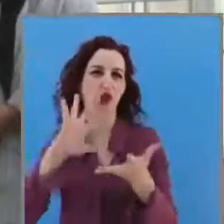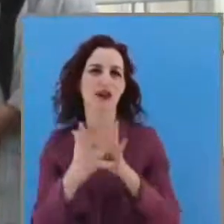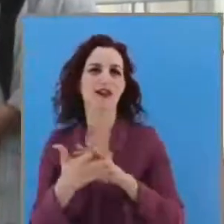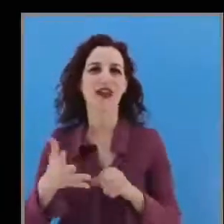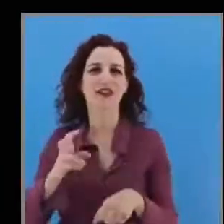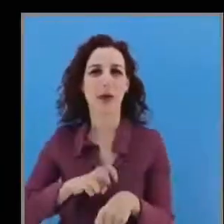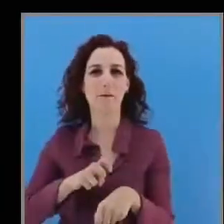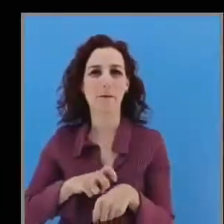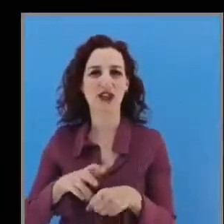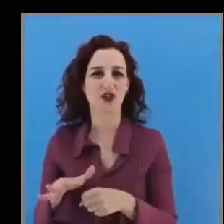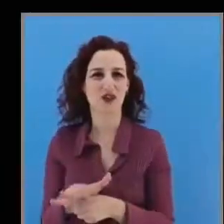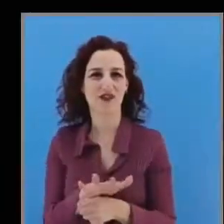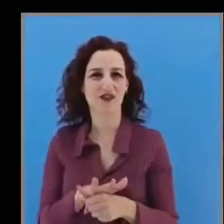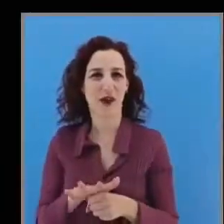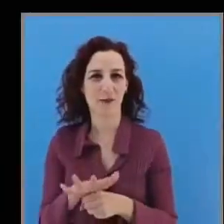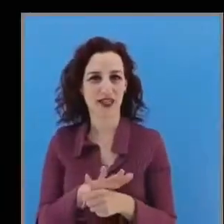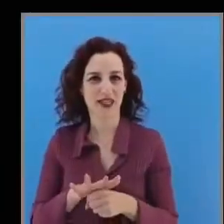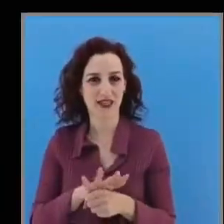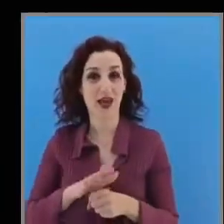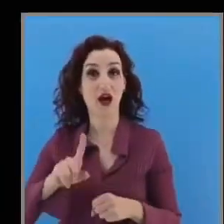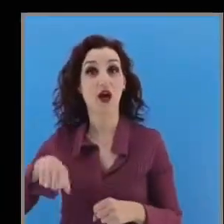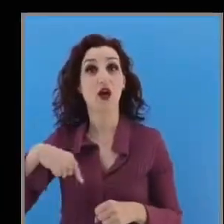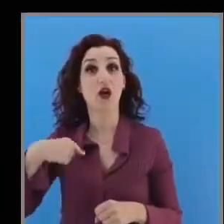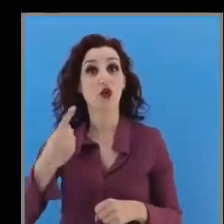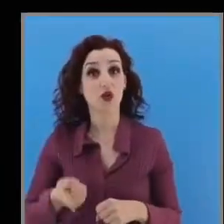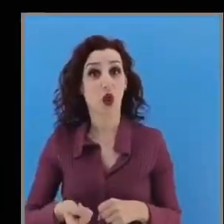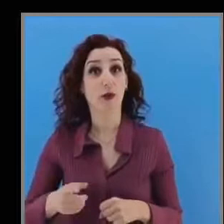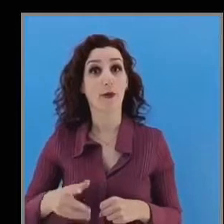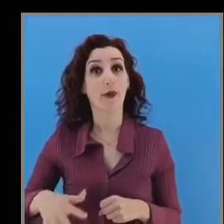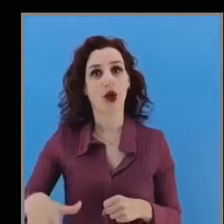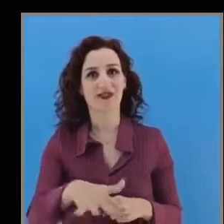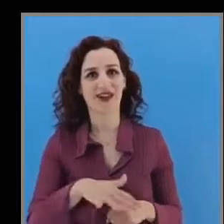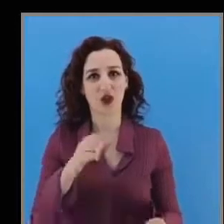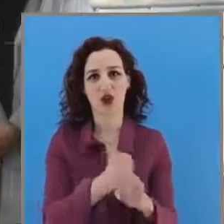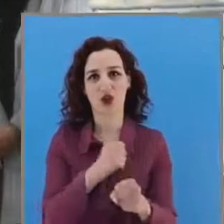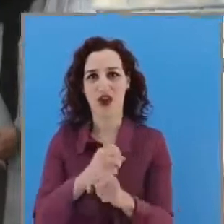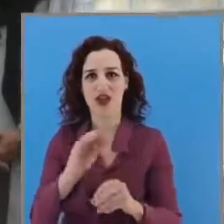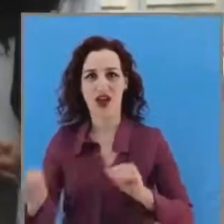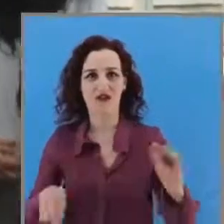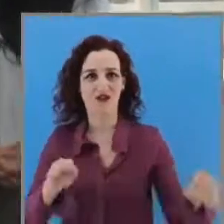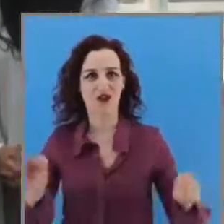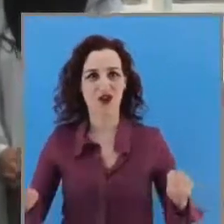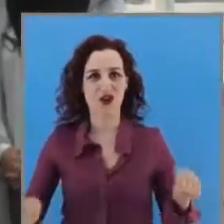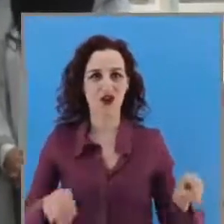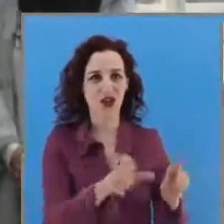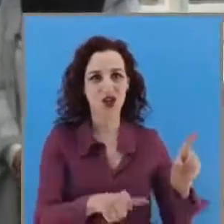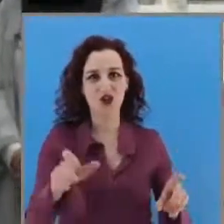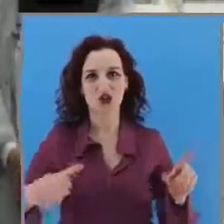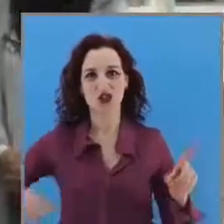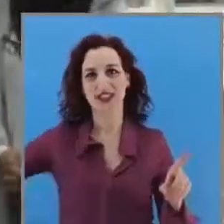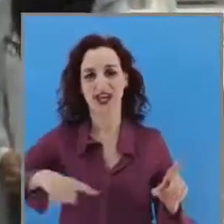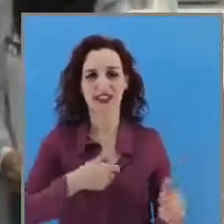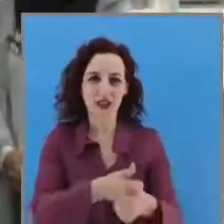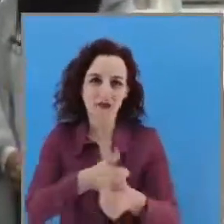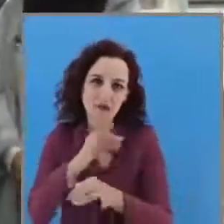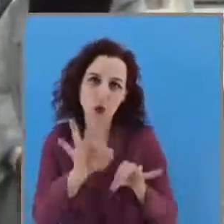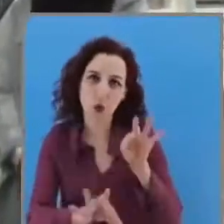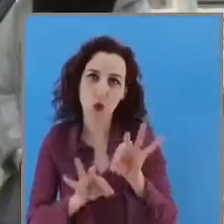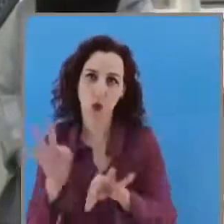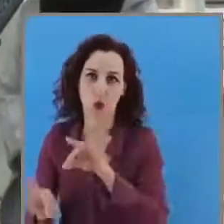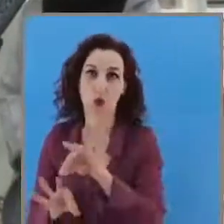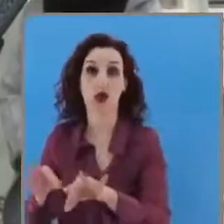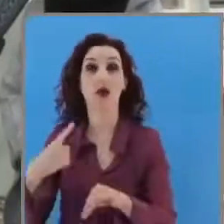ad operare poi presso il nostro territorio, presso i nostri cittadini. È un'attività molto